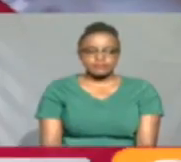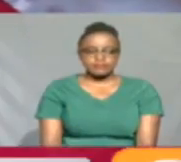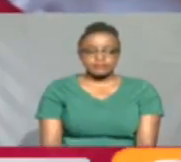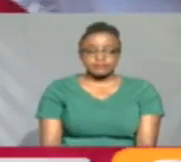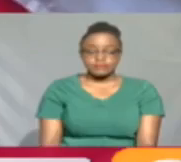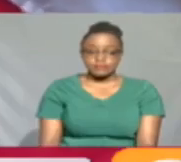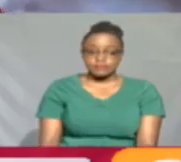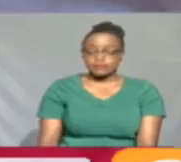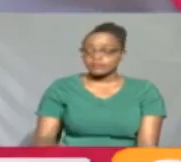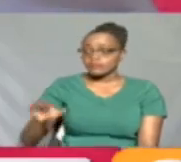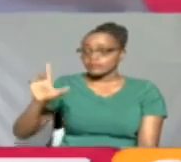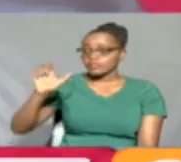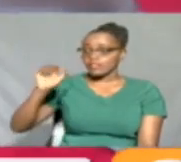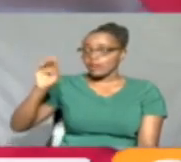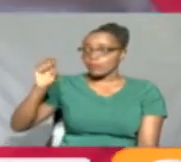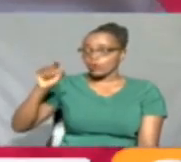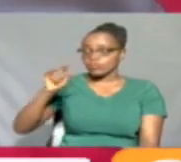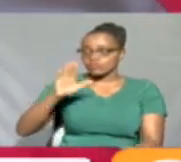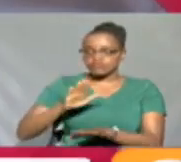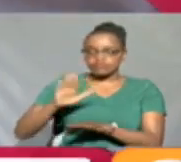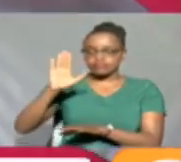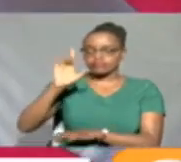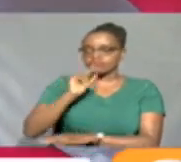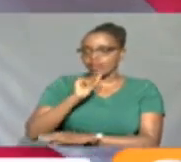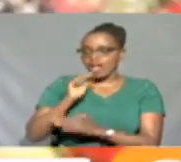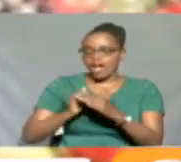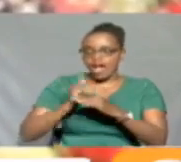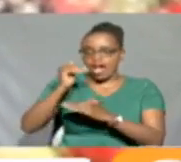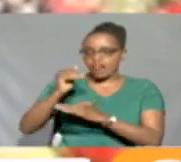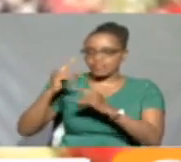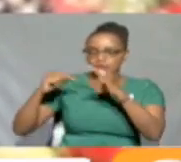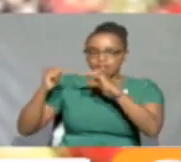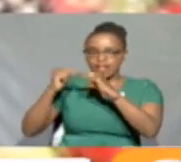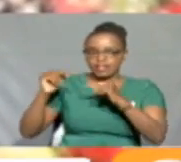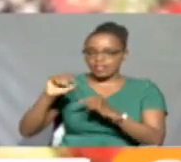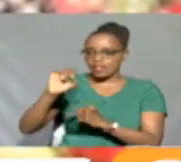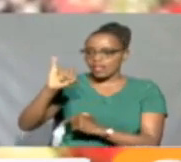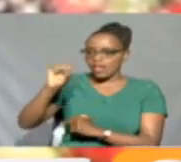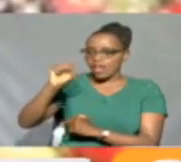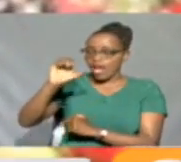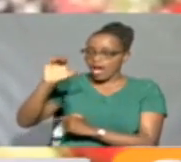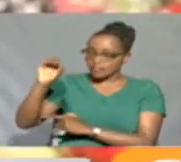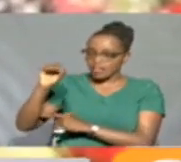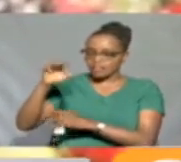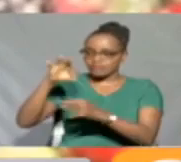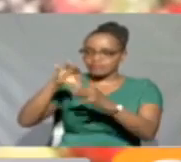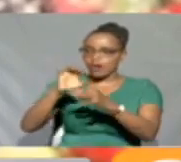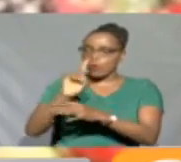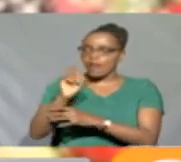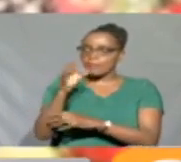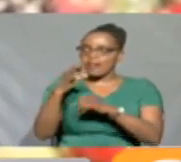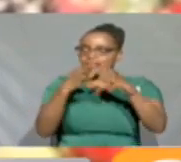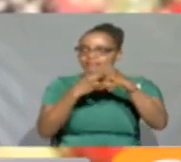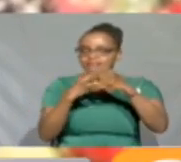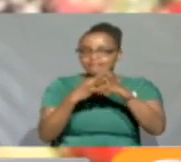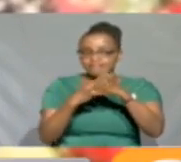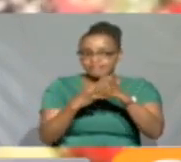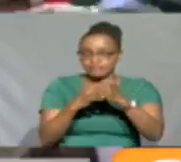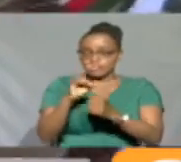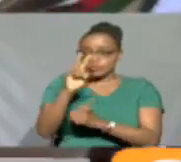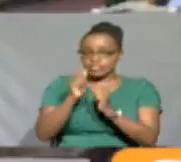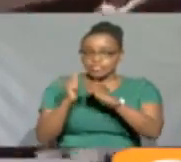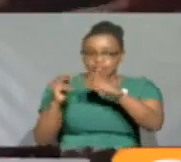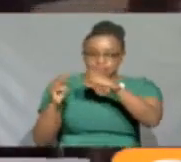Joyce Cherono Laboso alikula kiapo cha ugavana baada ya kumbwaga Isaac Ruto katika uchaguzi wa Agosti mwaka